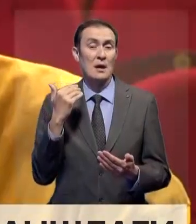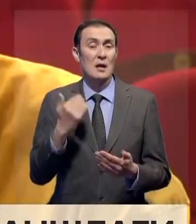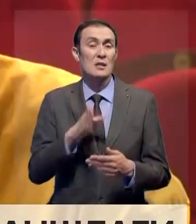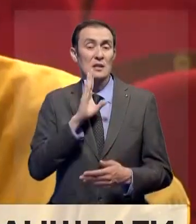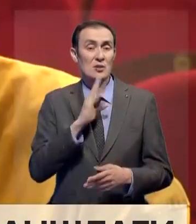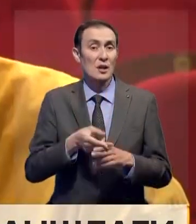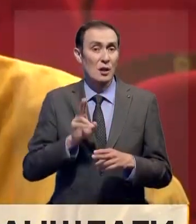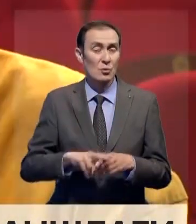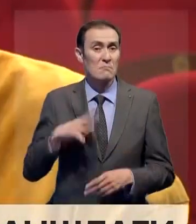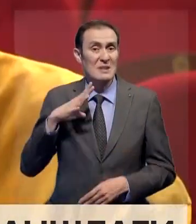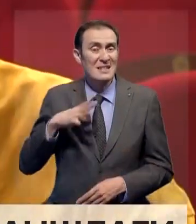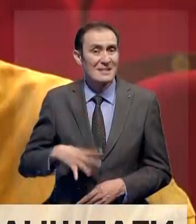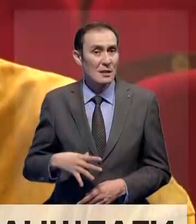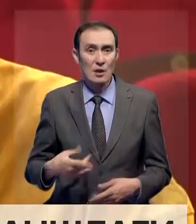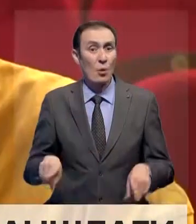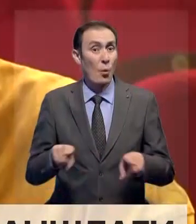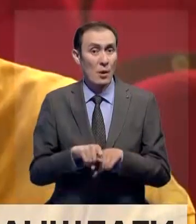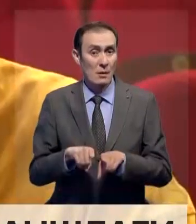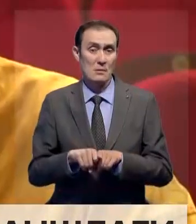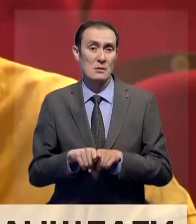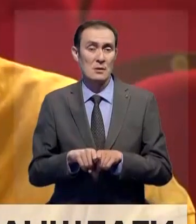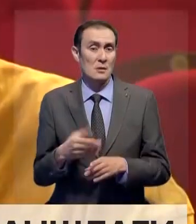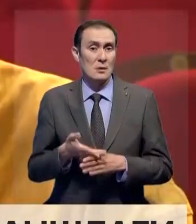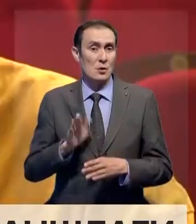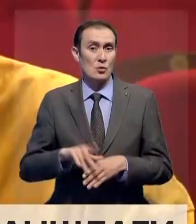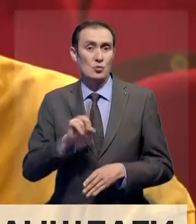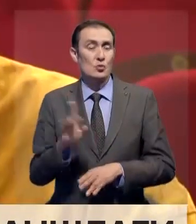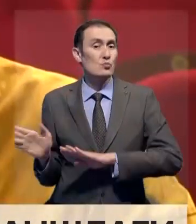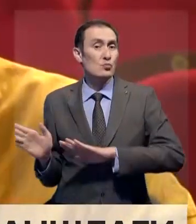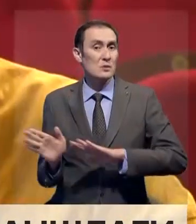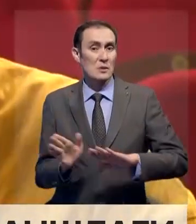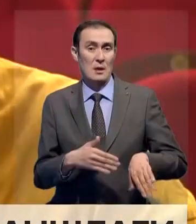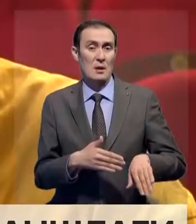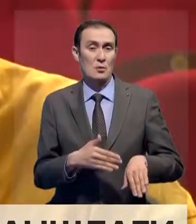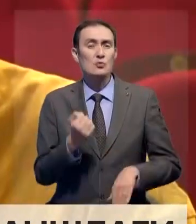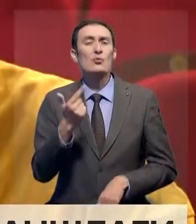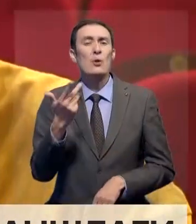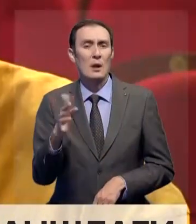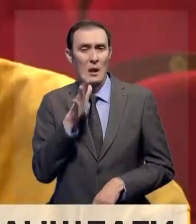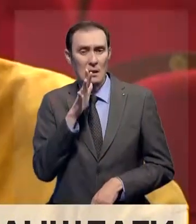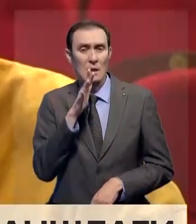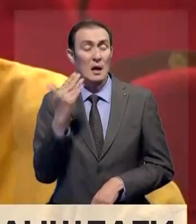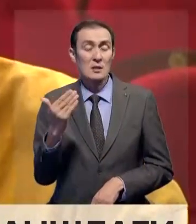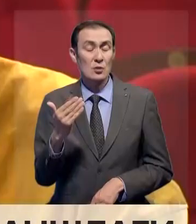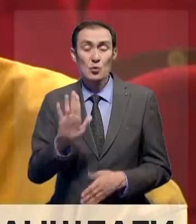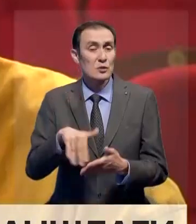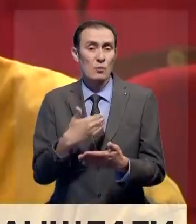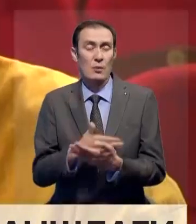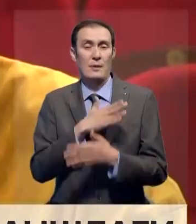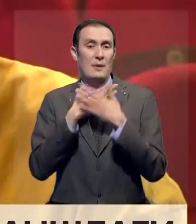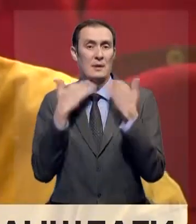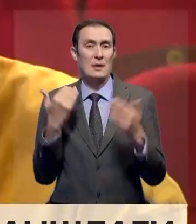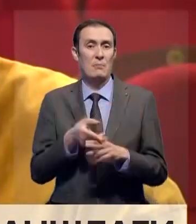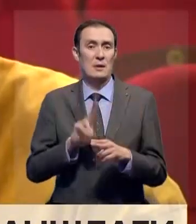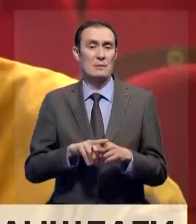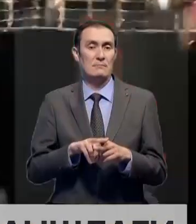Которые перенесли такое, что спустя столько лет они не хотят об